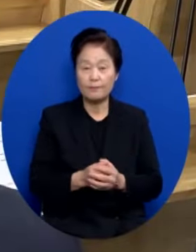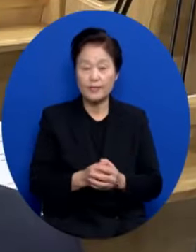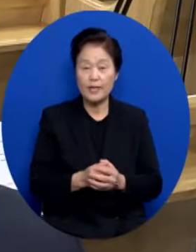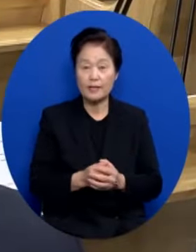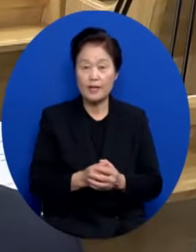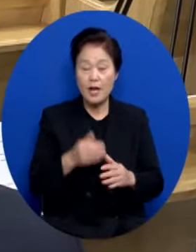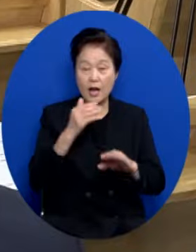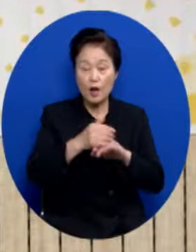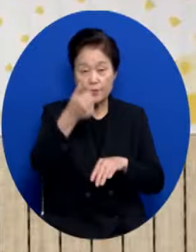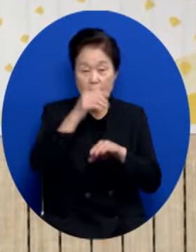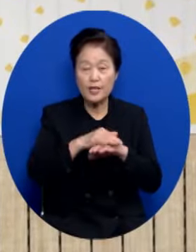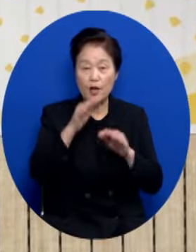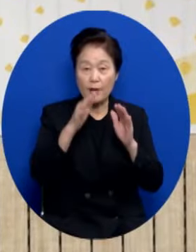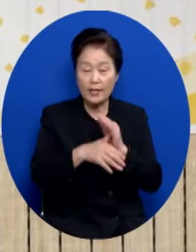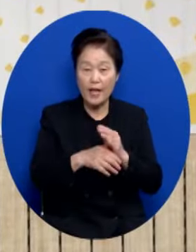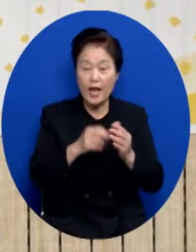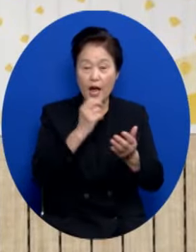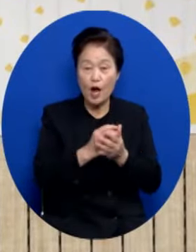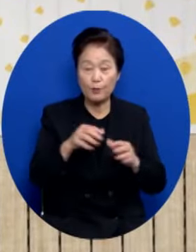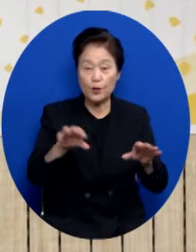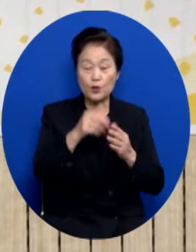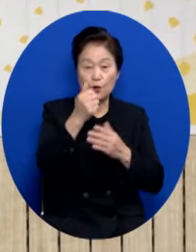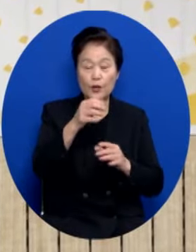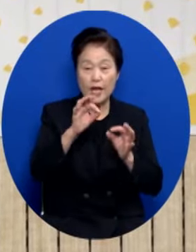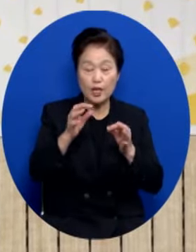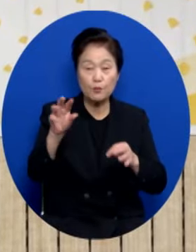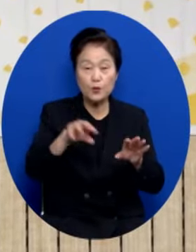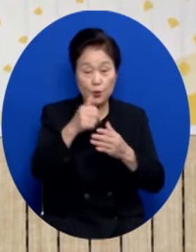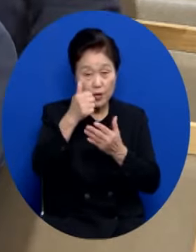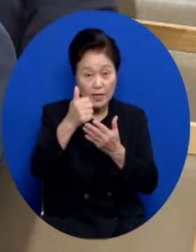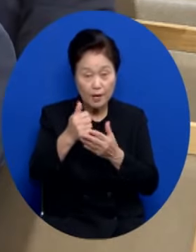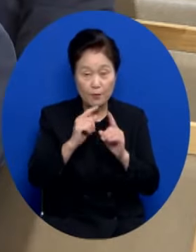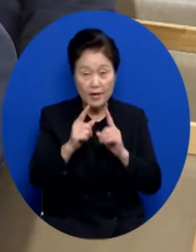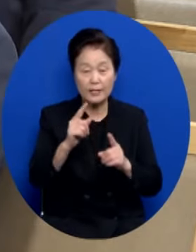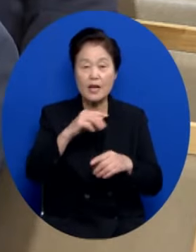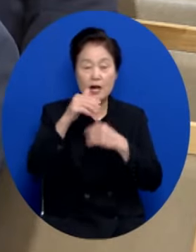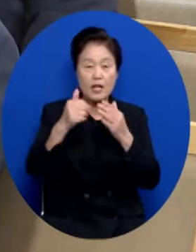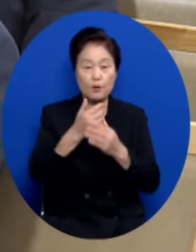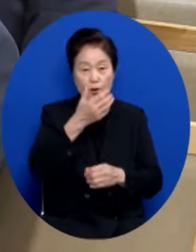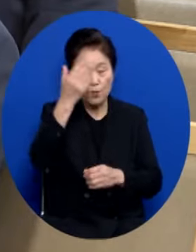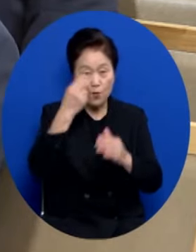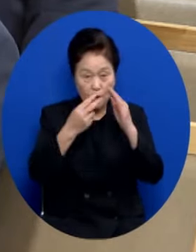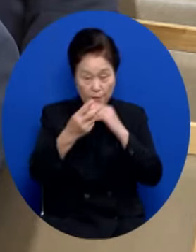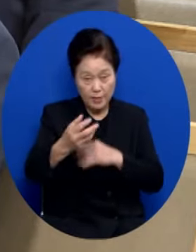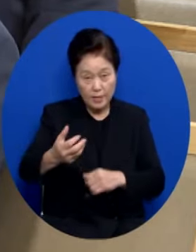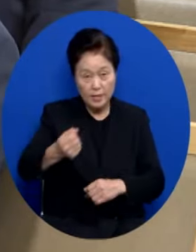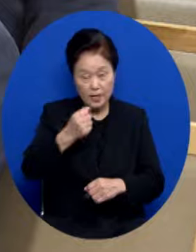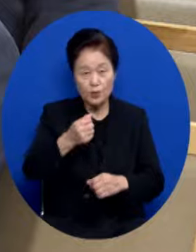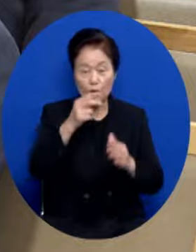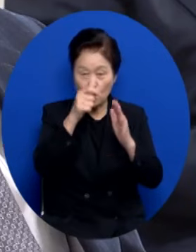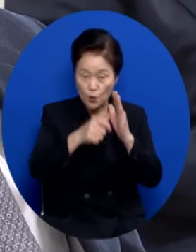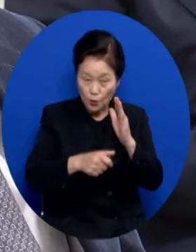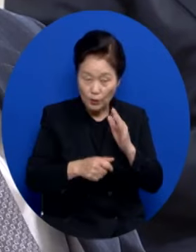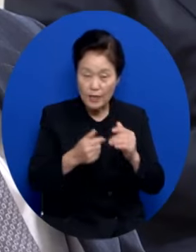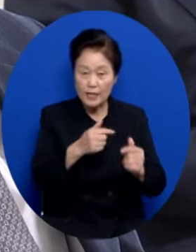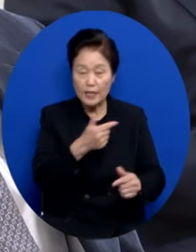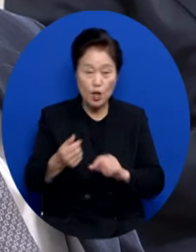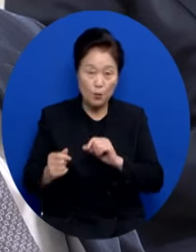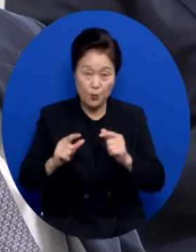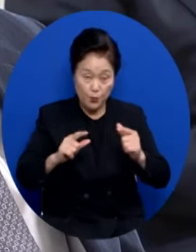출범 감사 예배에서 예장 합동총회 김종혁 총회장은 하나님의 꿈과 비전을 품고 교단의 대부흥을